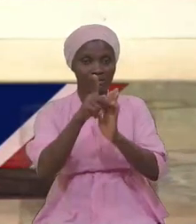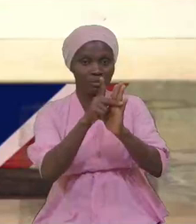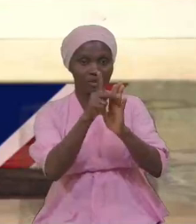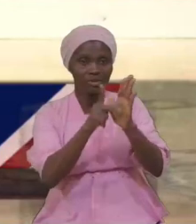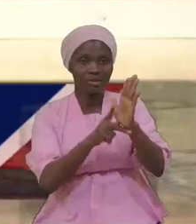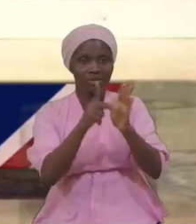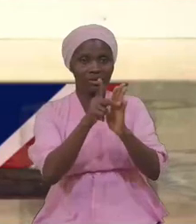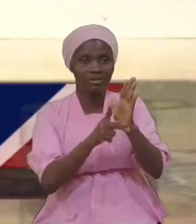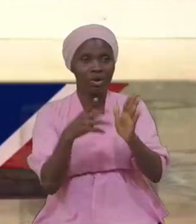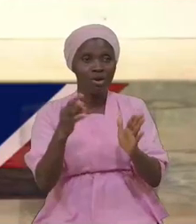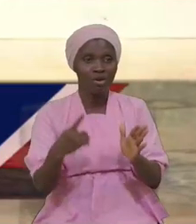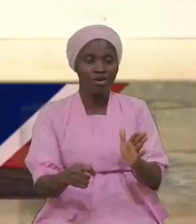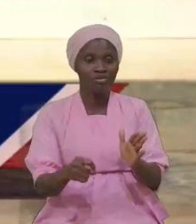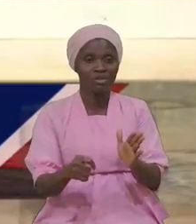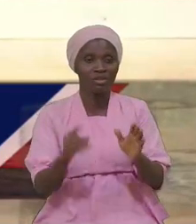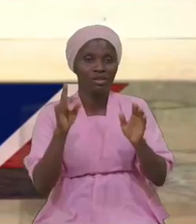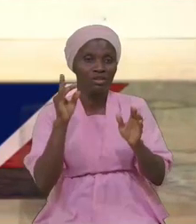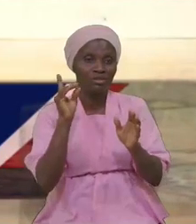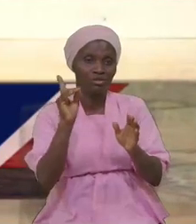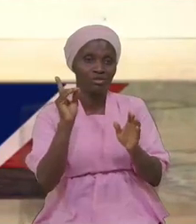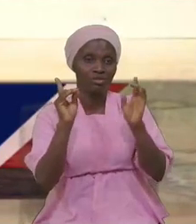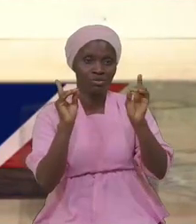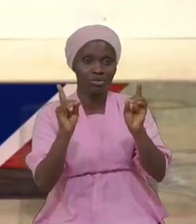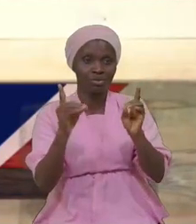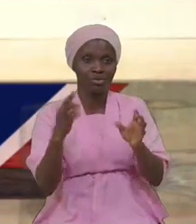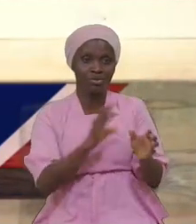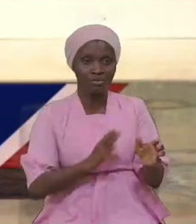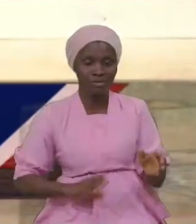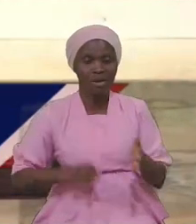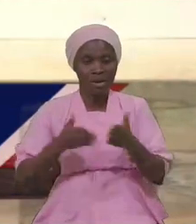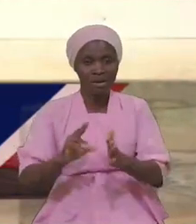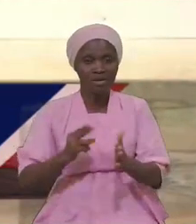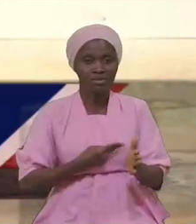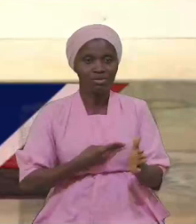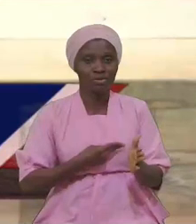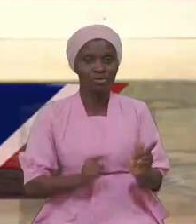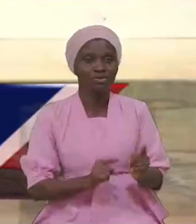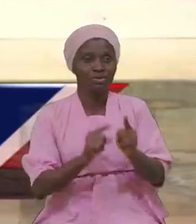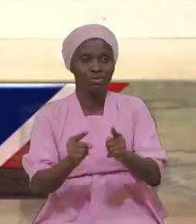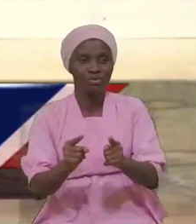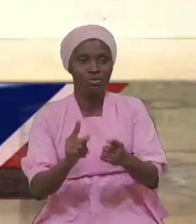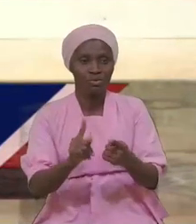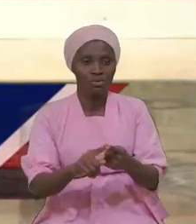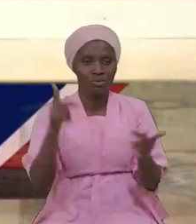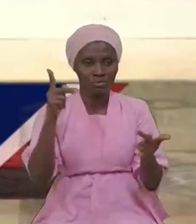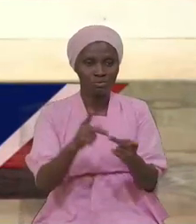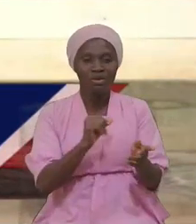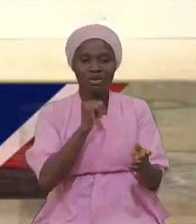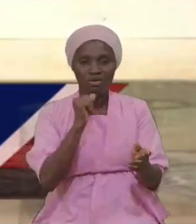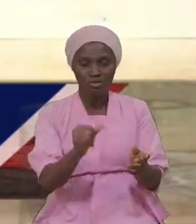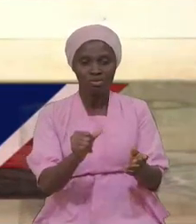de Christ, tendons à ce qui est parfait, sans poser de nouveau le fondement